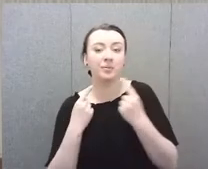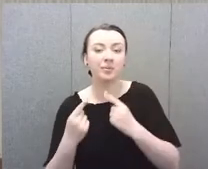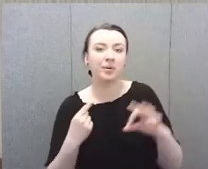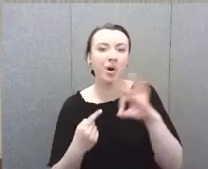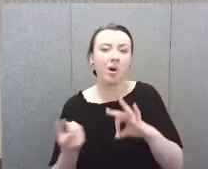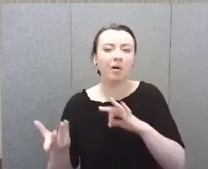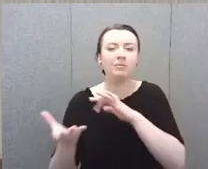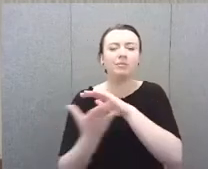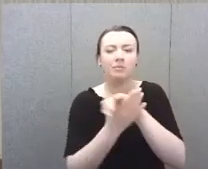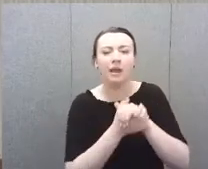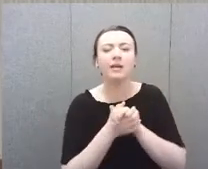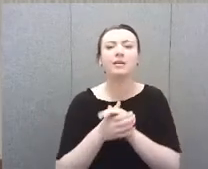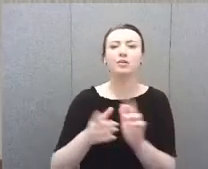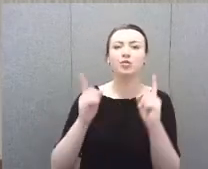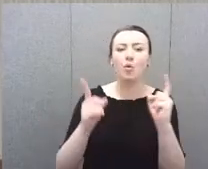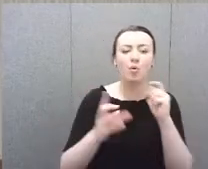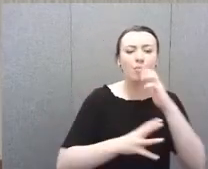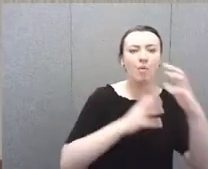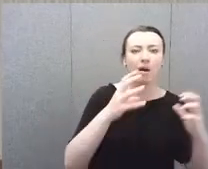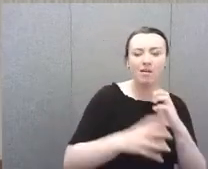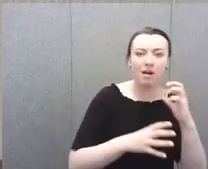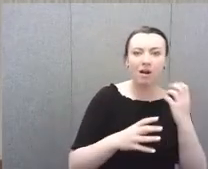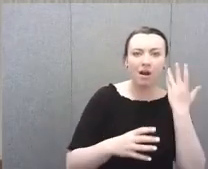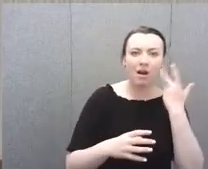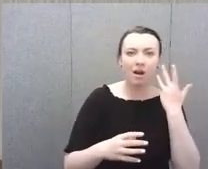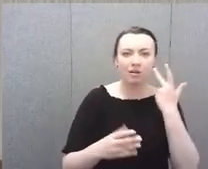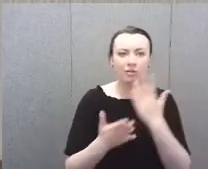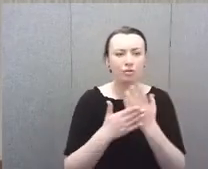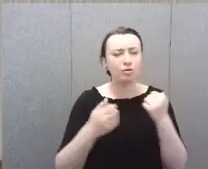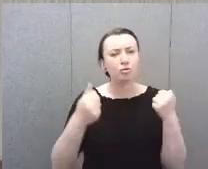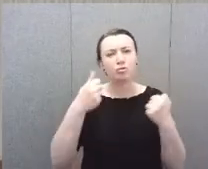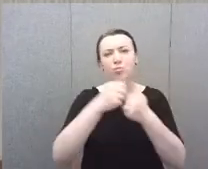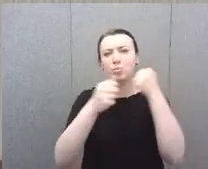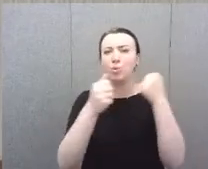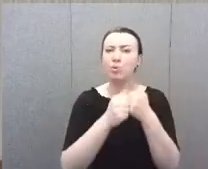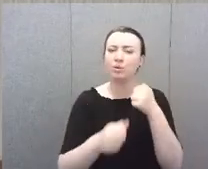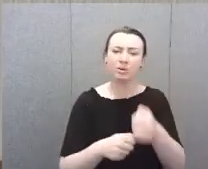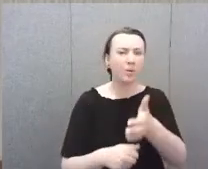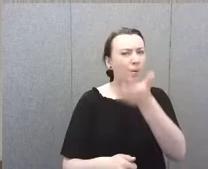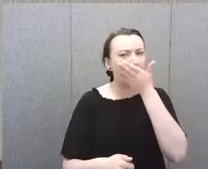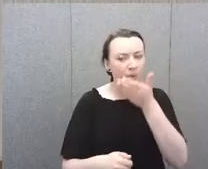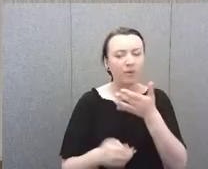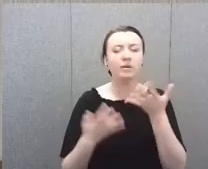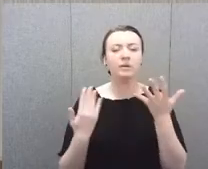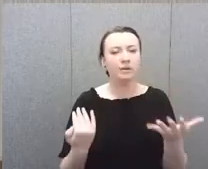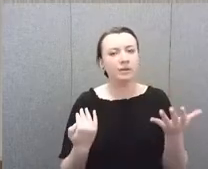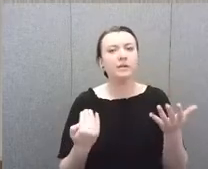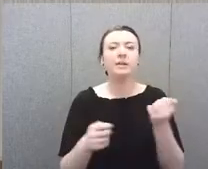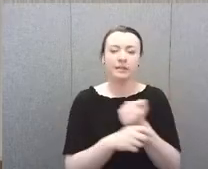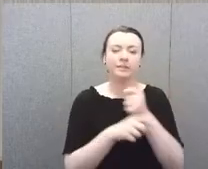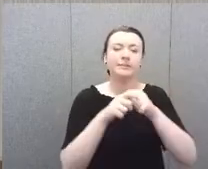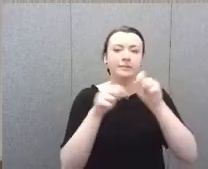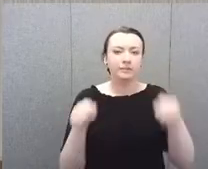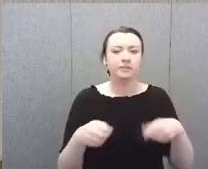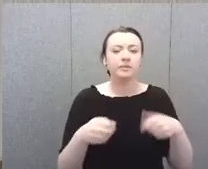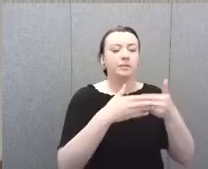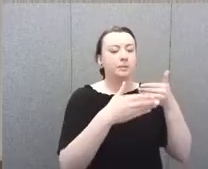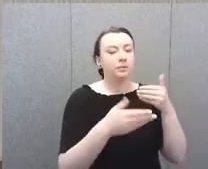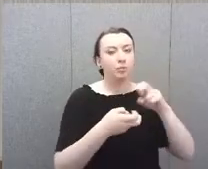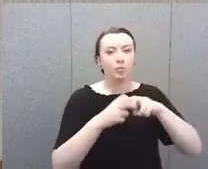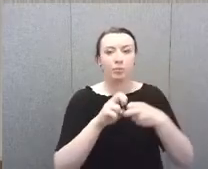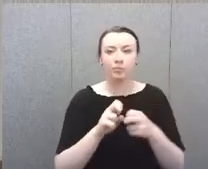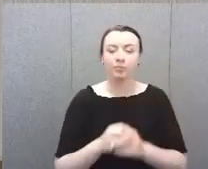женщин. Но невозможно говорить о мире и безопасности в мире, не имея дела с агрессивным поведением повседневной жизни,